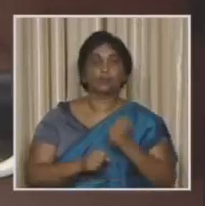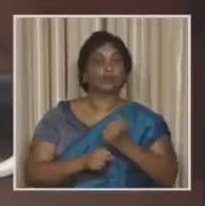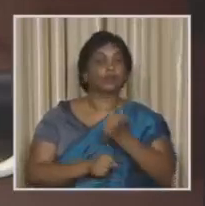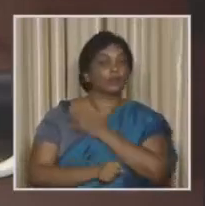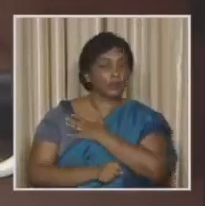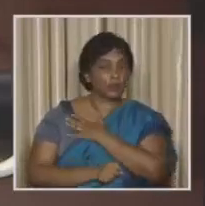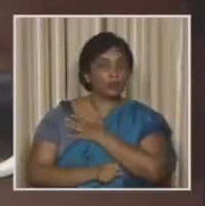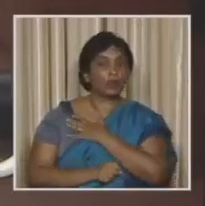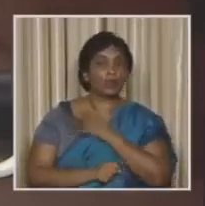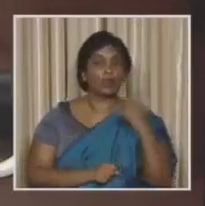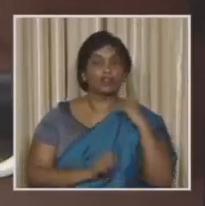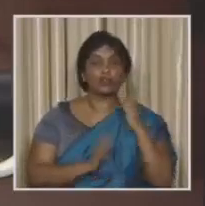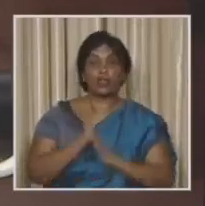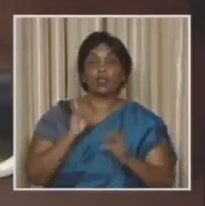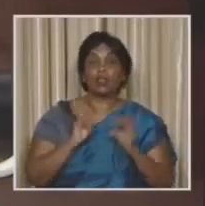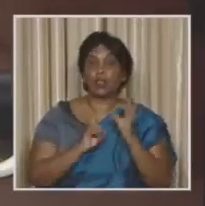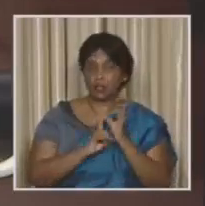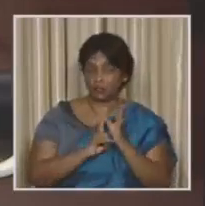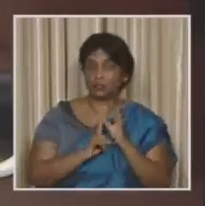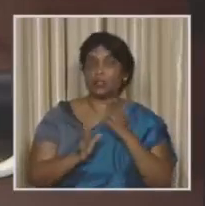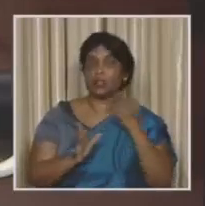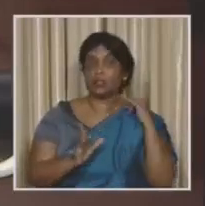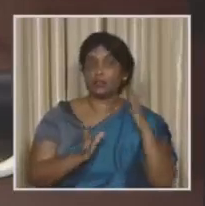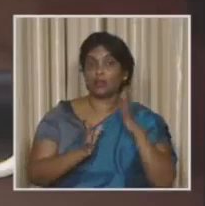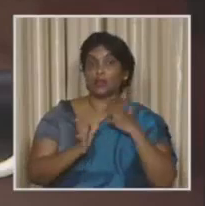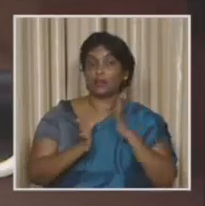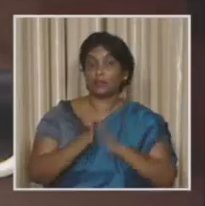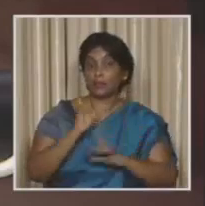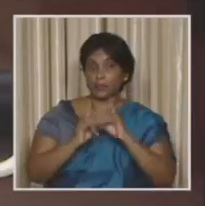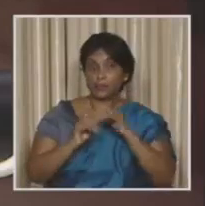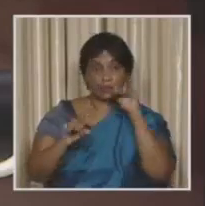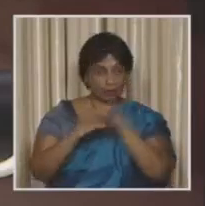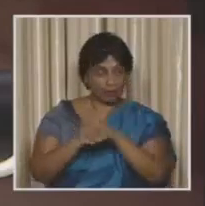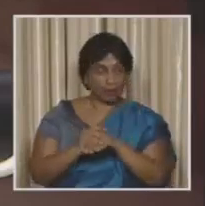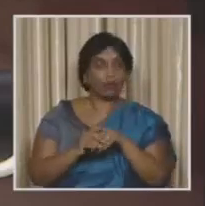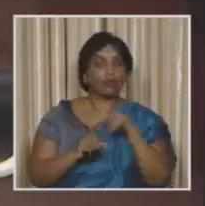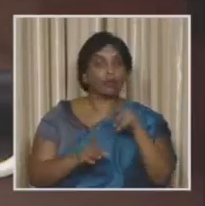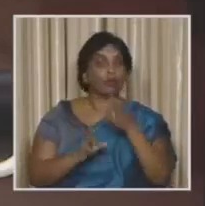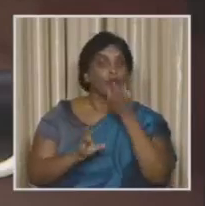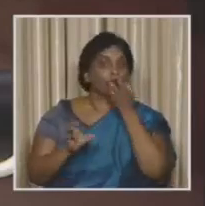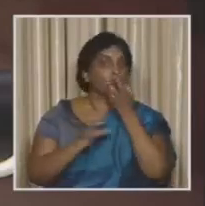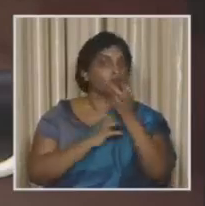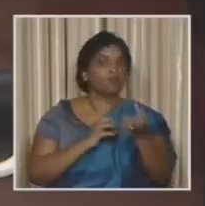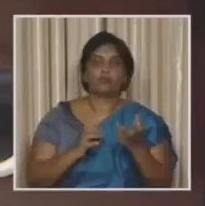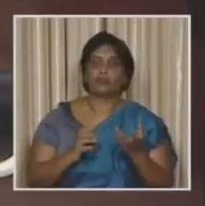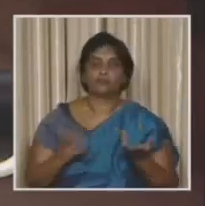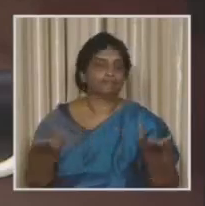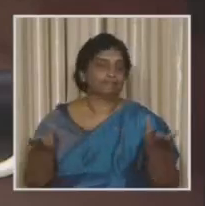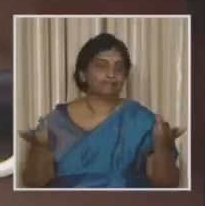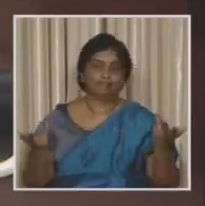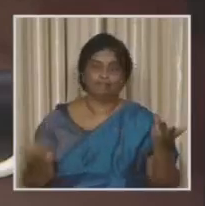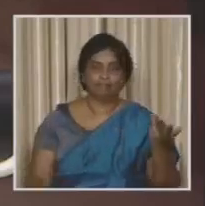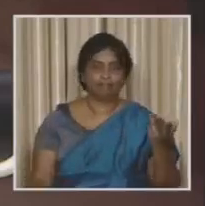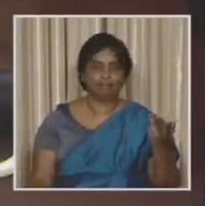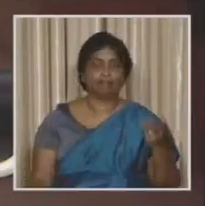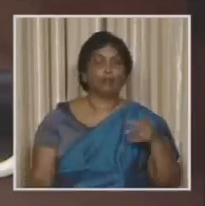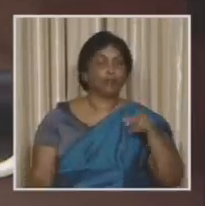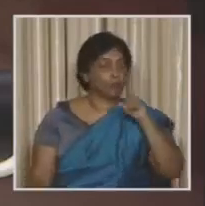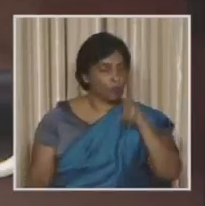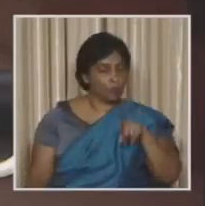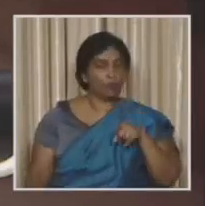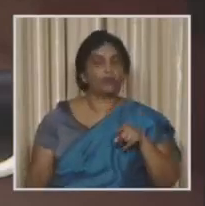Gotabaya Rajapaksa Araksaka Matiwara yang tidak Araksaka Leka Maria yang tidak kata itu kara enam, Mei Pahari Siddhu Novena Bawa. Iwa